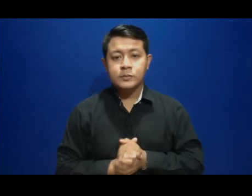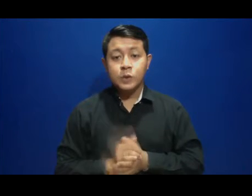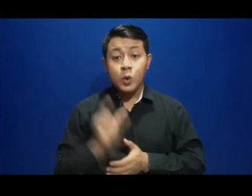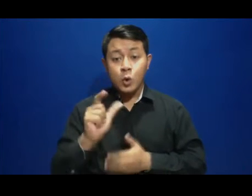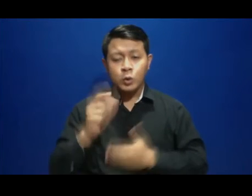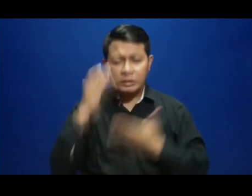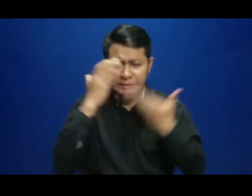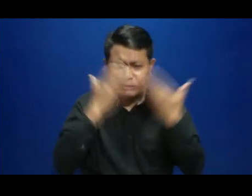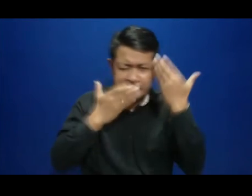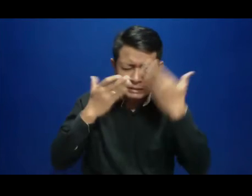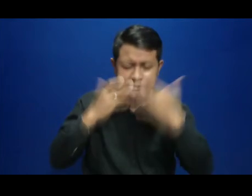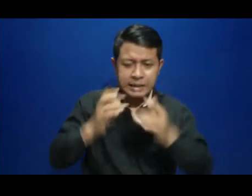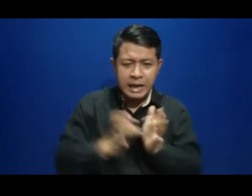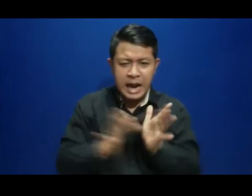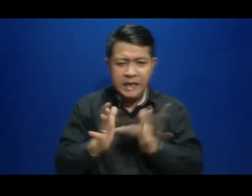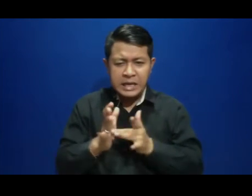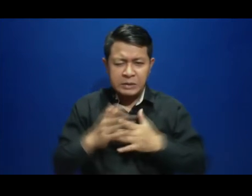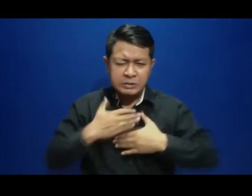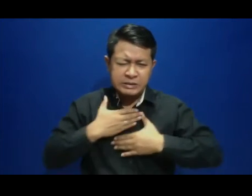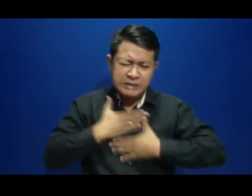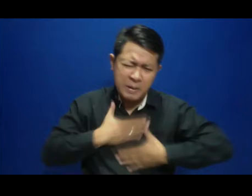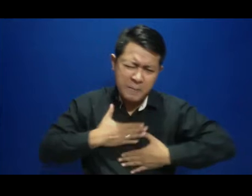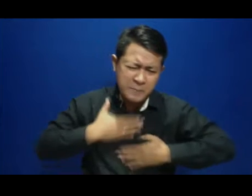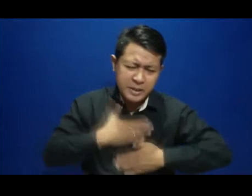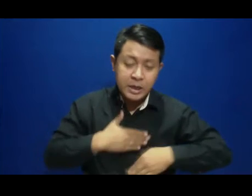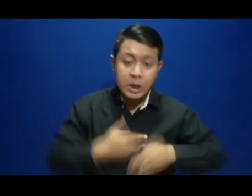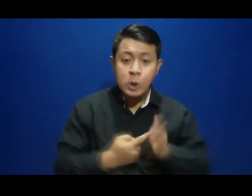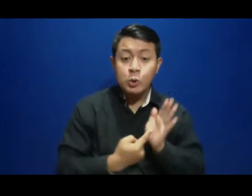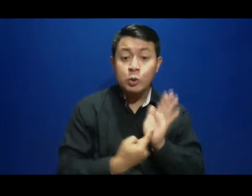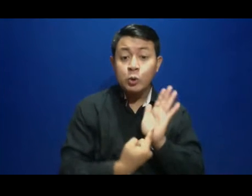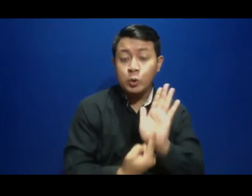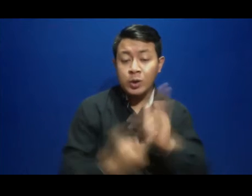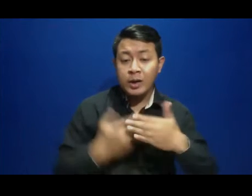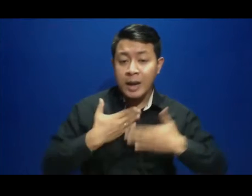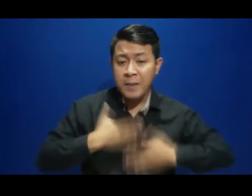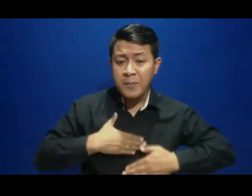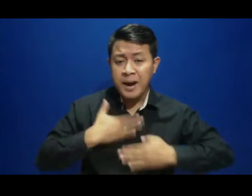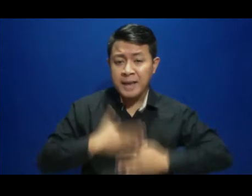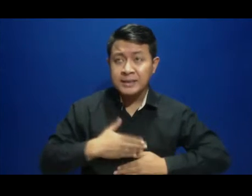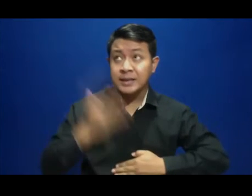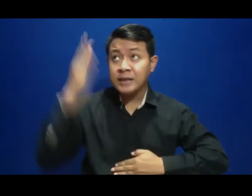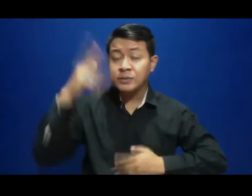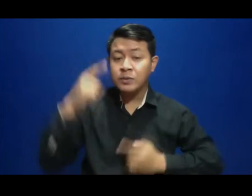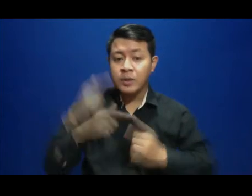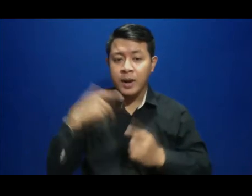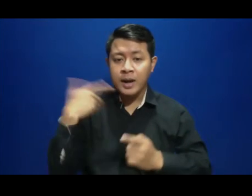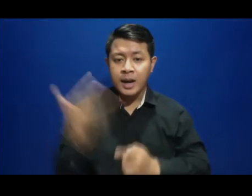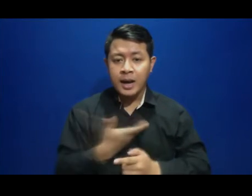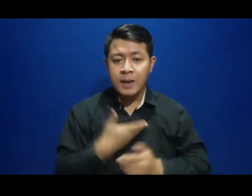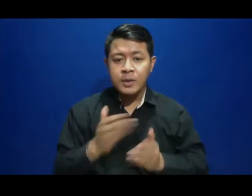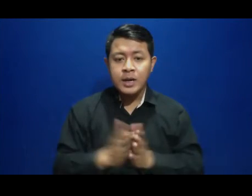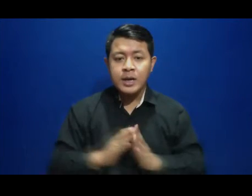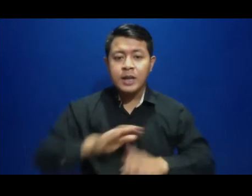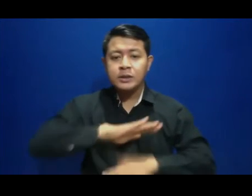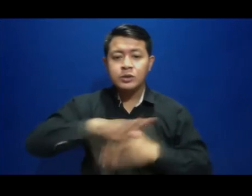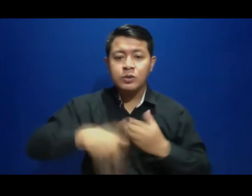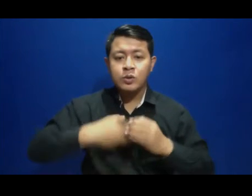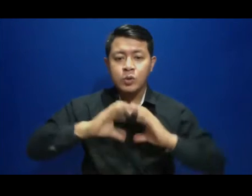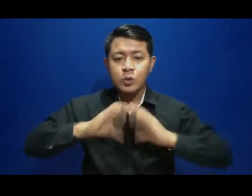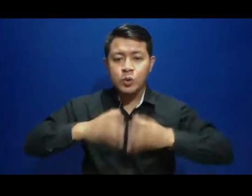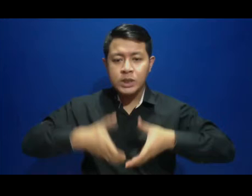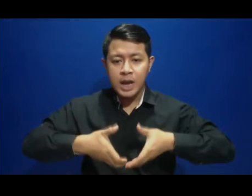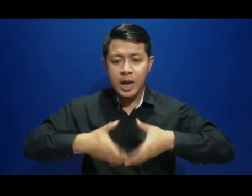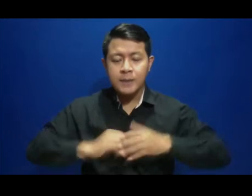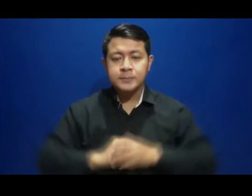Demi sengsara Yesus yang pedih, tunjukkanlah belas kasih-Mu kepada kami dan seluruh dunia.